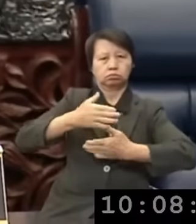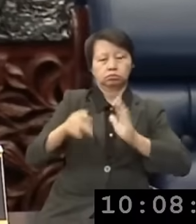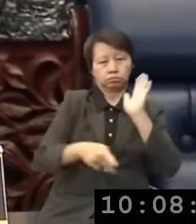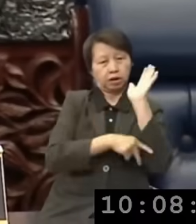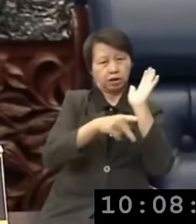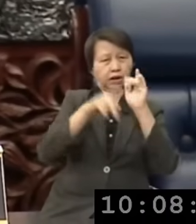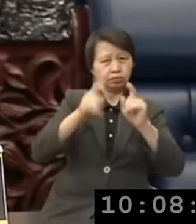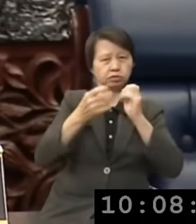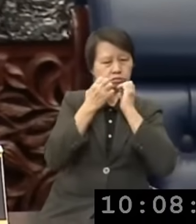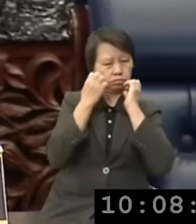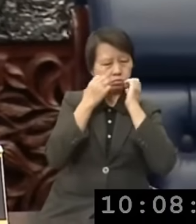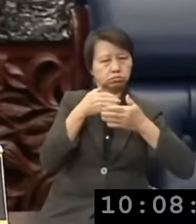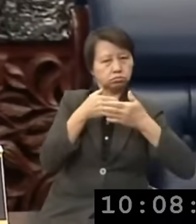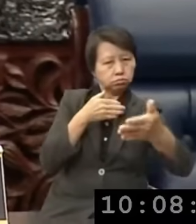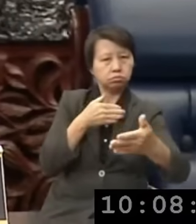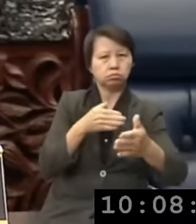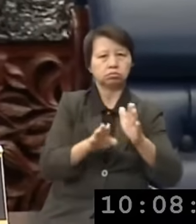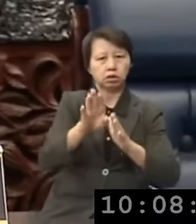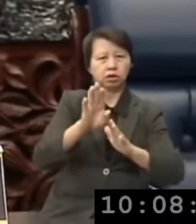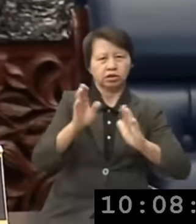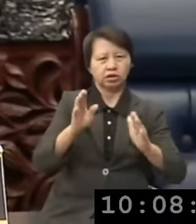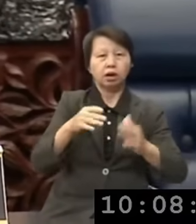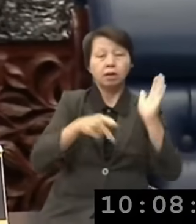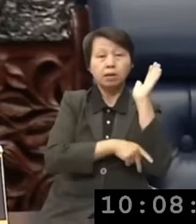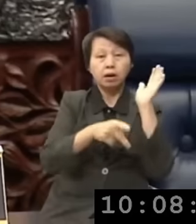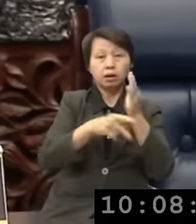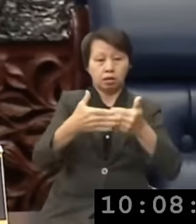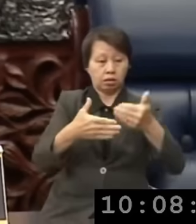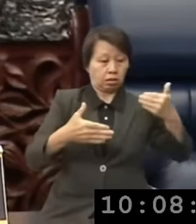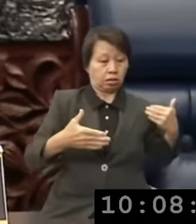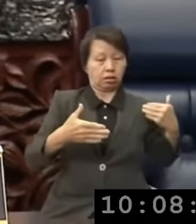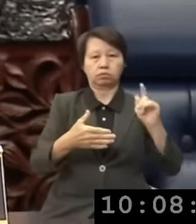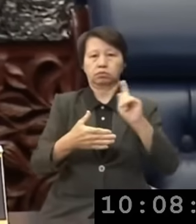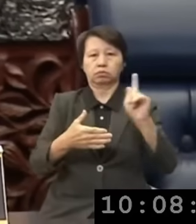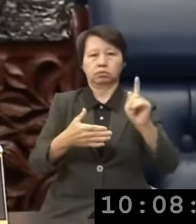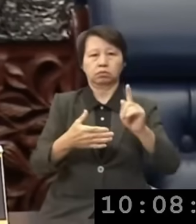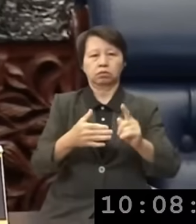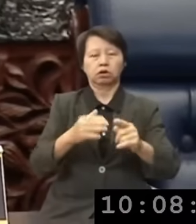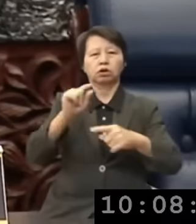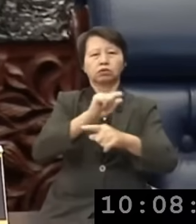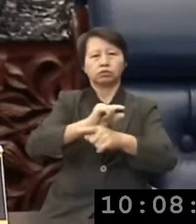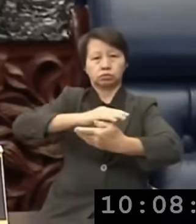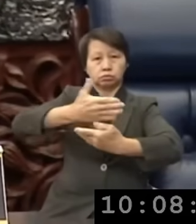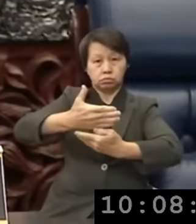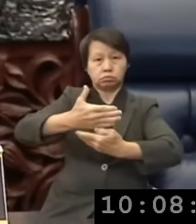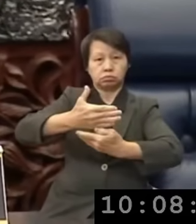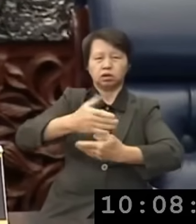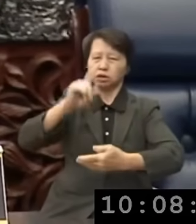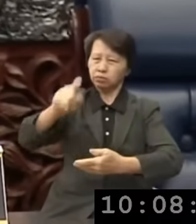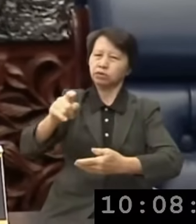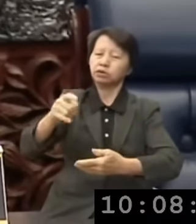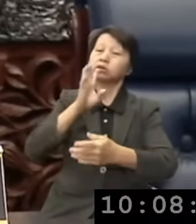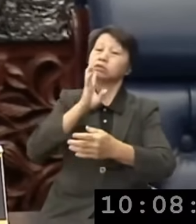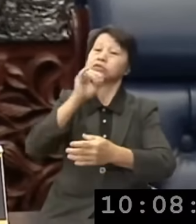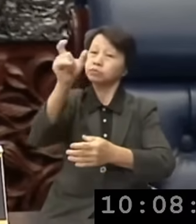ke arah itu dan bukan bergerak ke belakang jadi jadi penggunaan peranti Saya rasa patut digelakkan oleh speaker